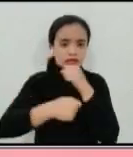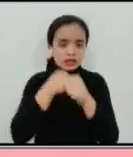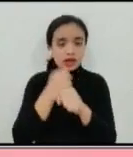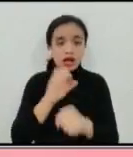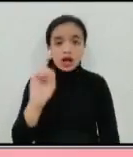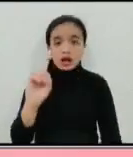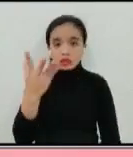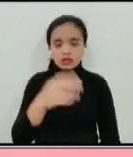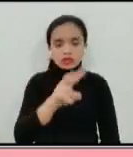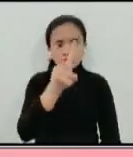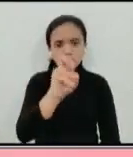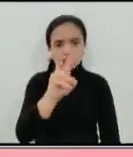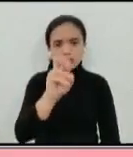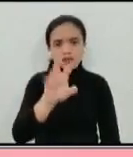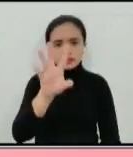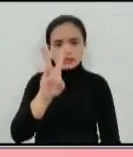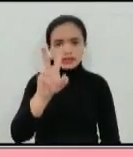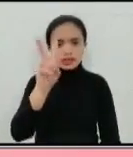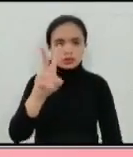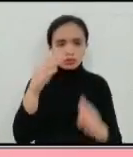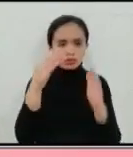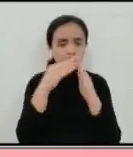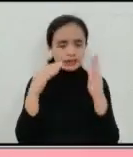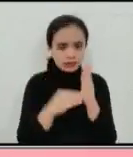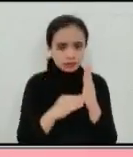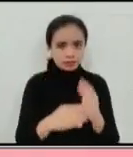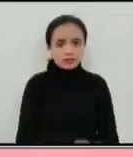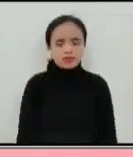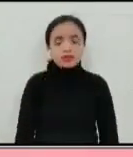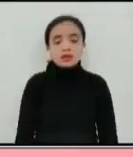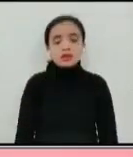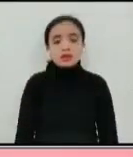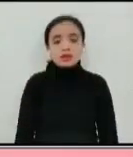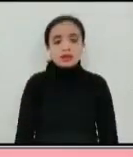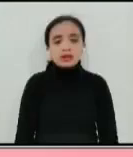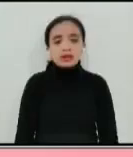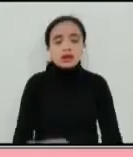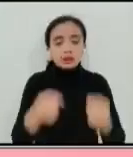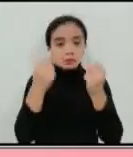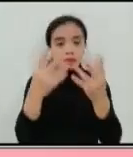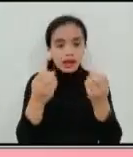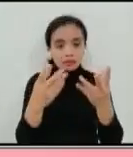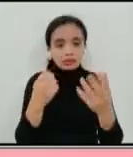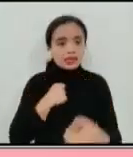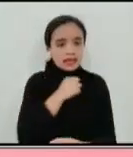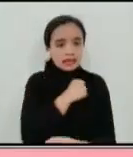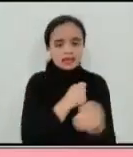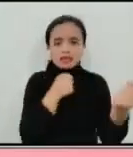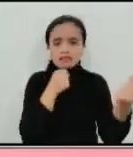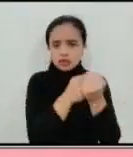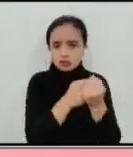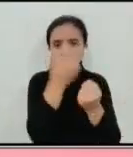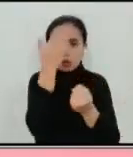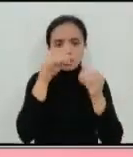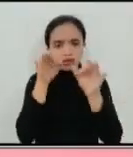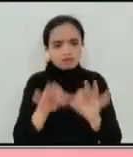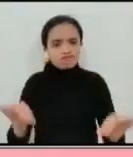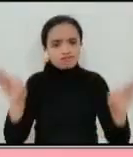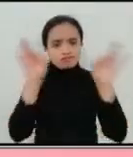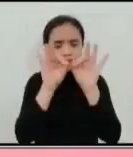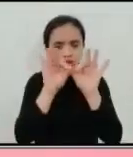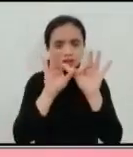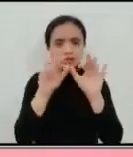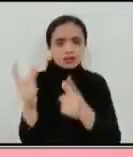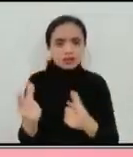262 bilyon pesos. Suportado naman yan ng maraming mambabatas, lalo pat mahalagaan nila ang gampanin ng